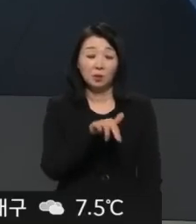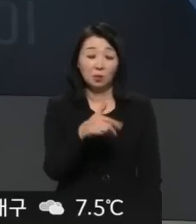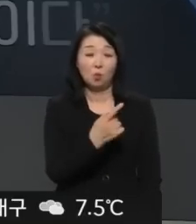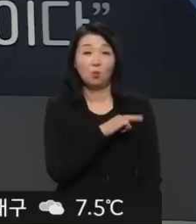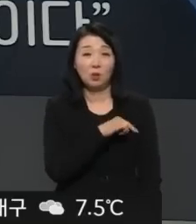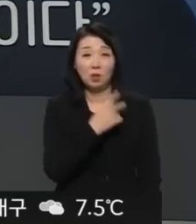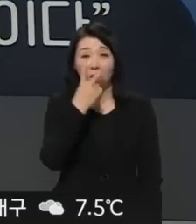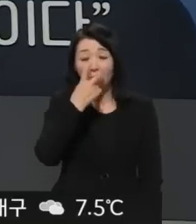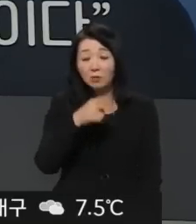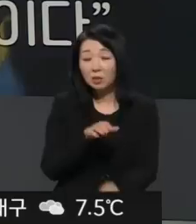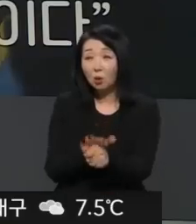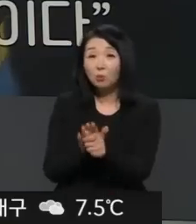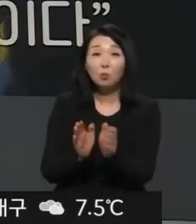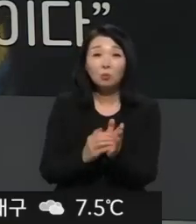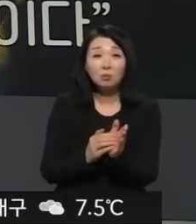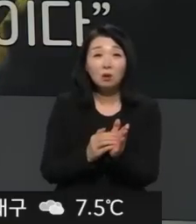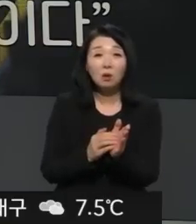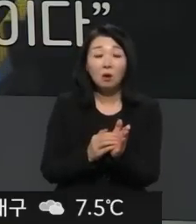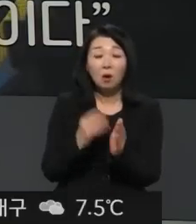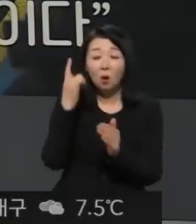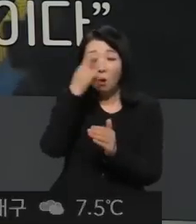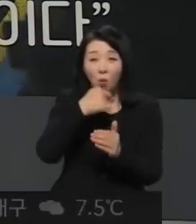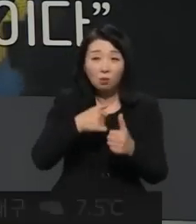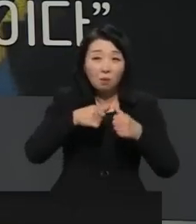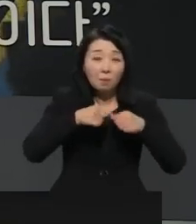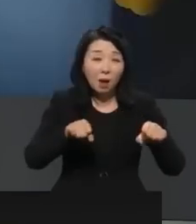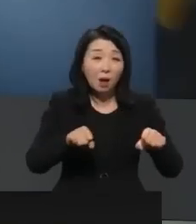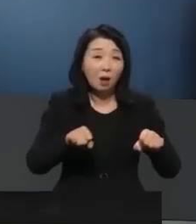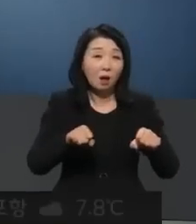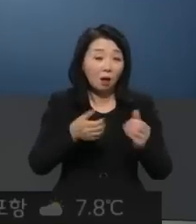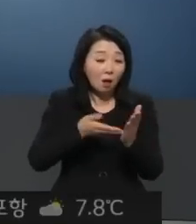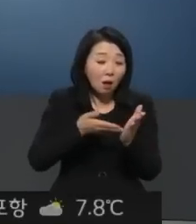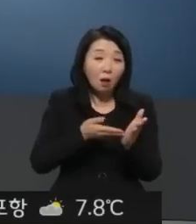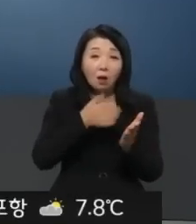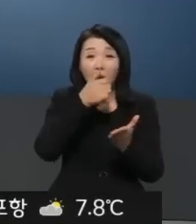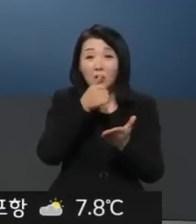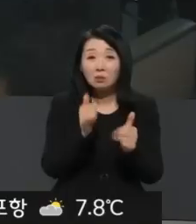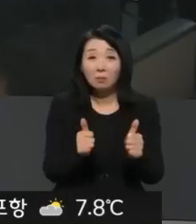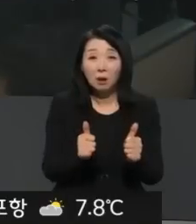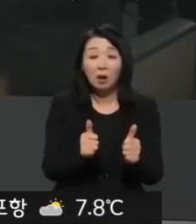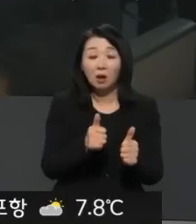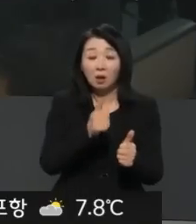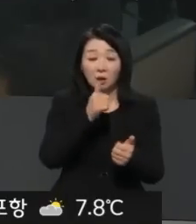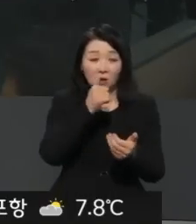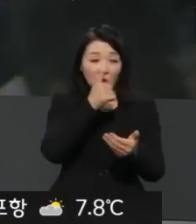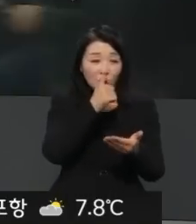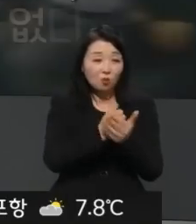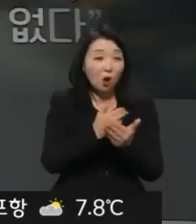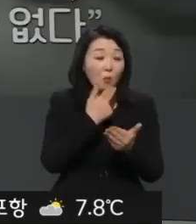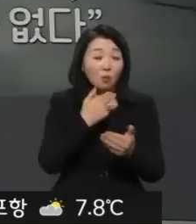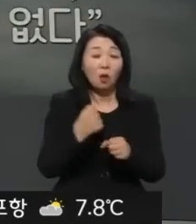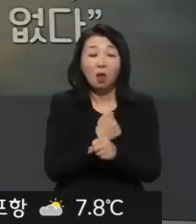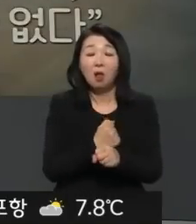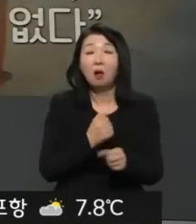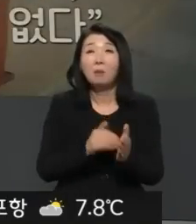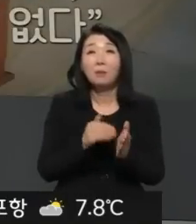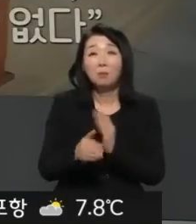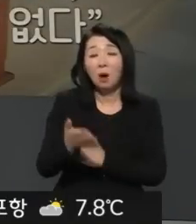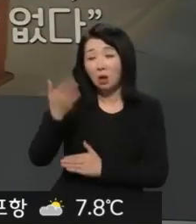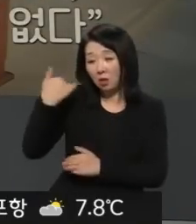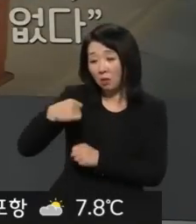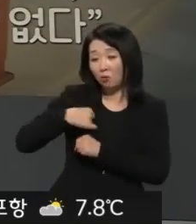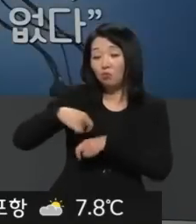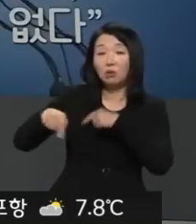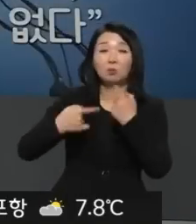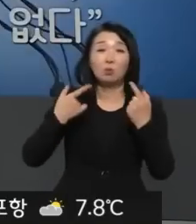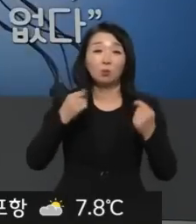잘 협조해 왔는데 만행 신주기식 여론재판이다. 없는 죄도 만들어내는 군사정권, 공안정권 시절 검찰과 다를